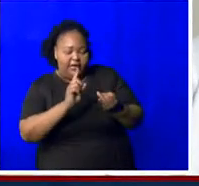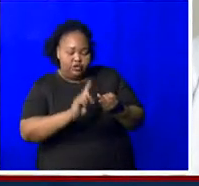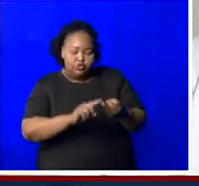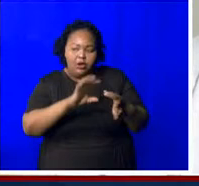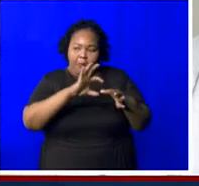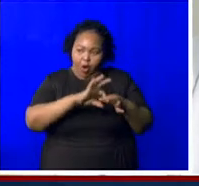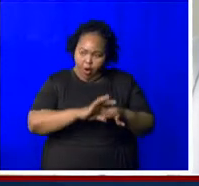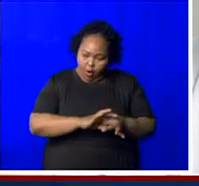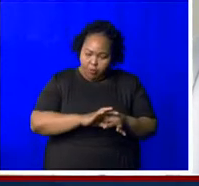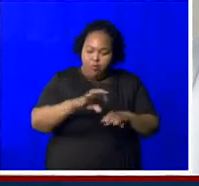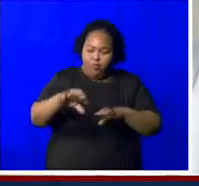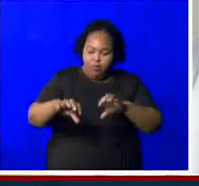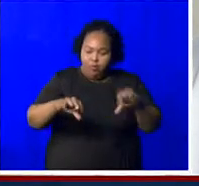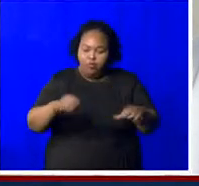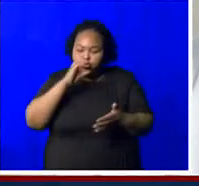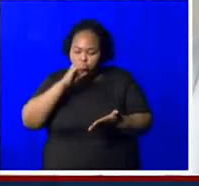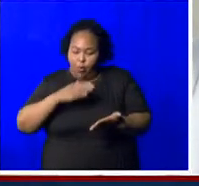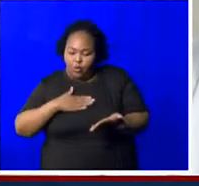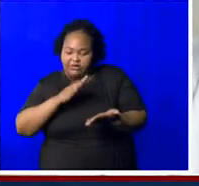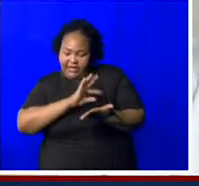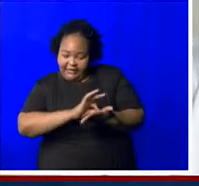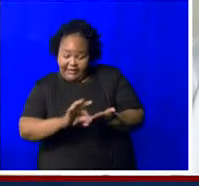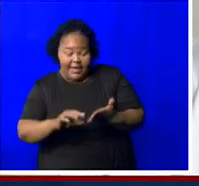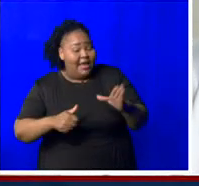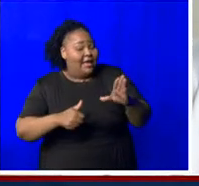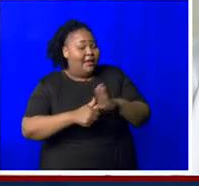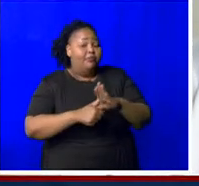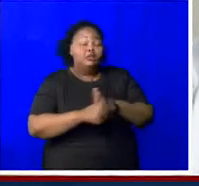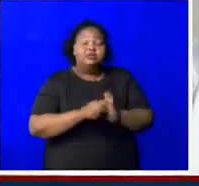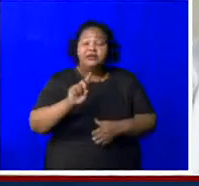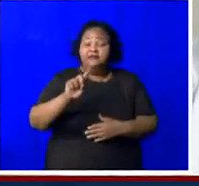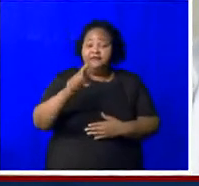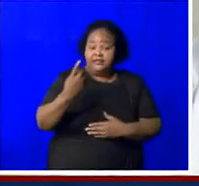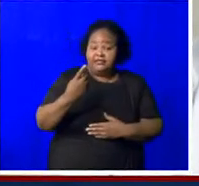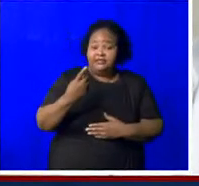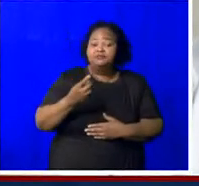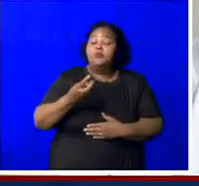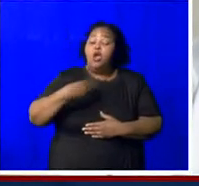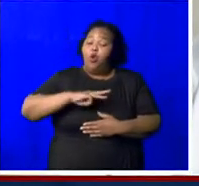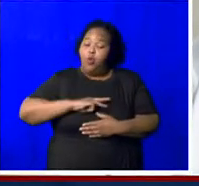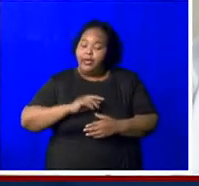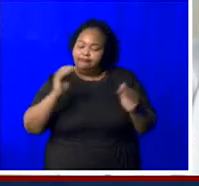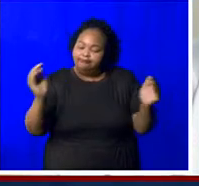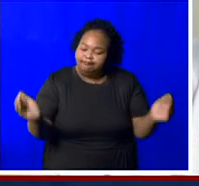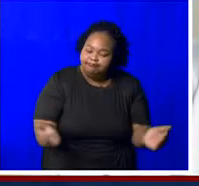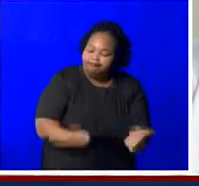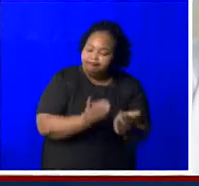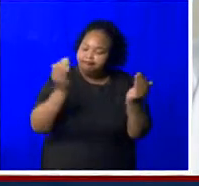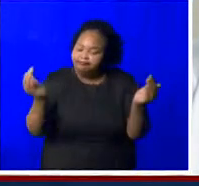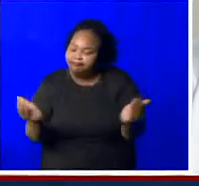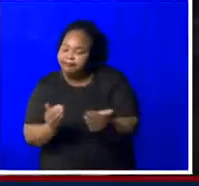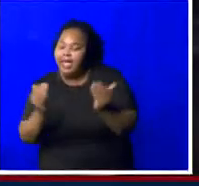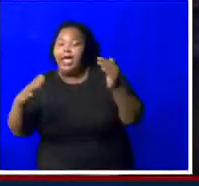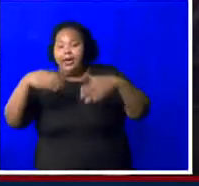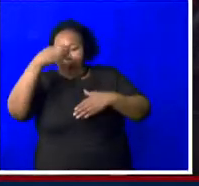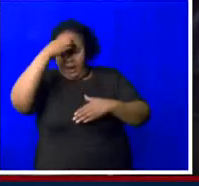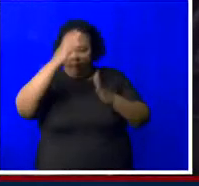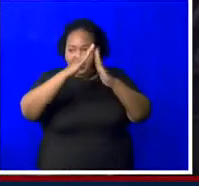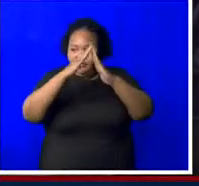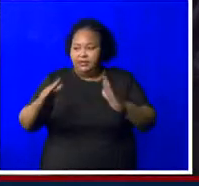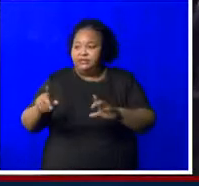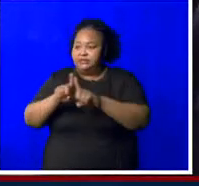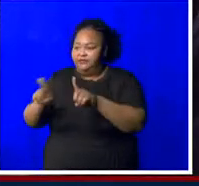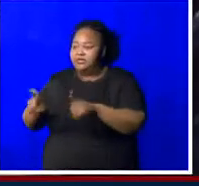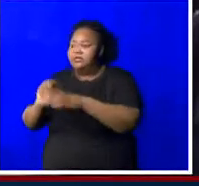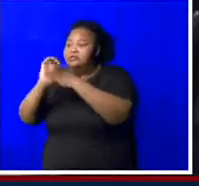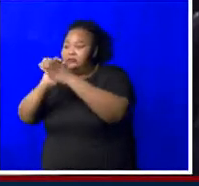thamba embili. Kungaba kukhuthata nje matiko lesibambisene nawo ukuthi asichubeke sibambisane ekwendeni isiqiniseko